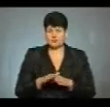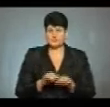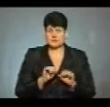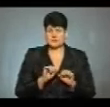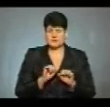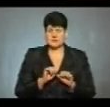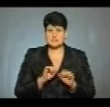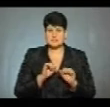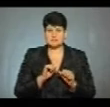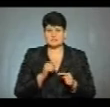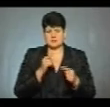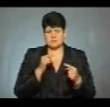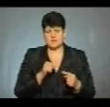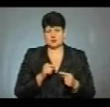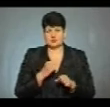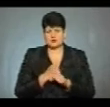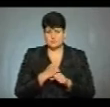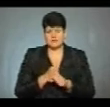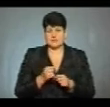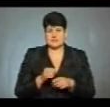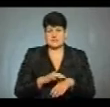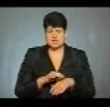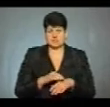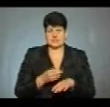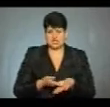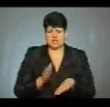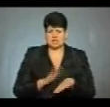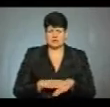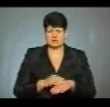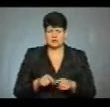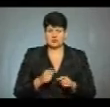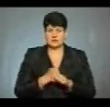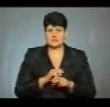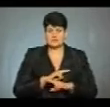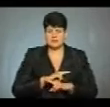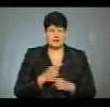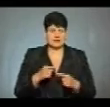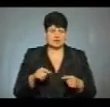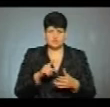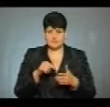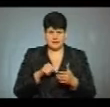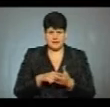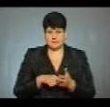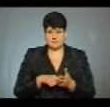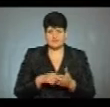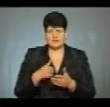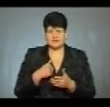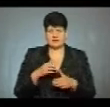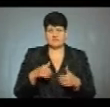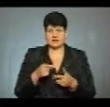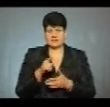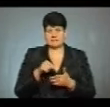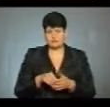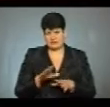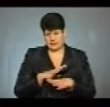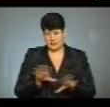інкриміноване мені як спричинення тяжких умисних ушкоджень, які спричинили смерть. На всі далі питання я давати відповіді не